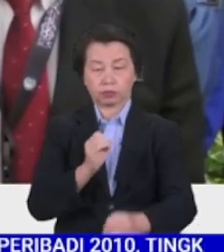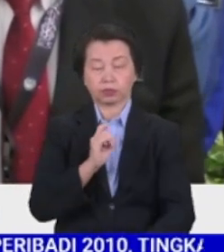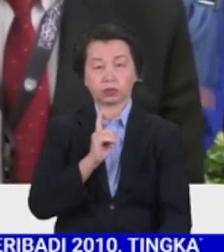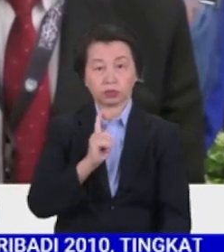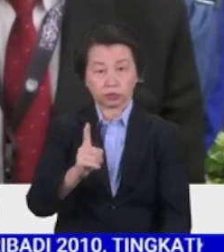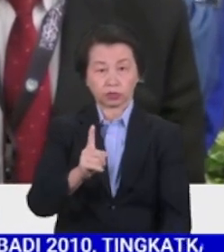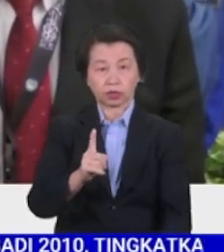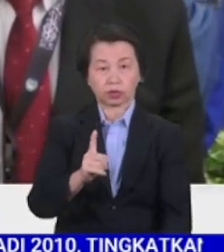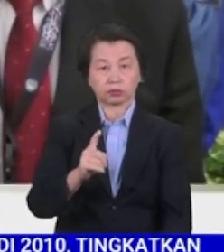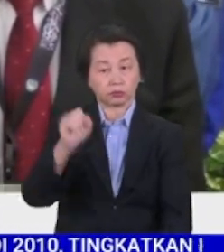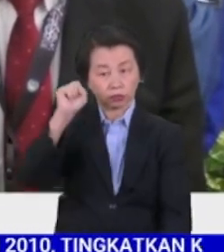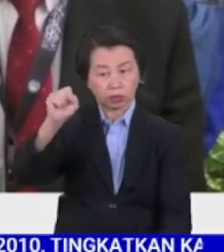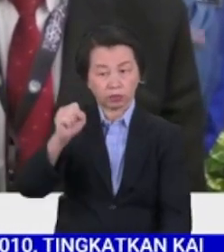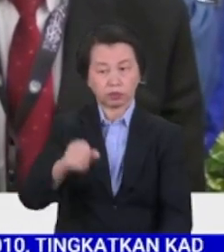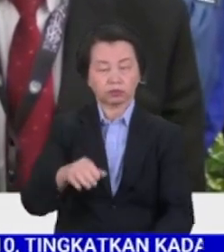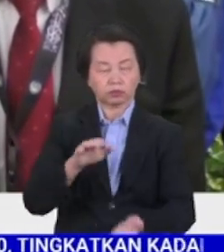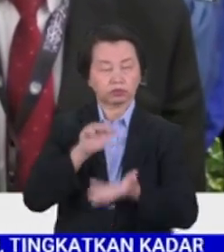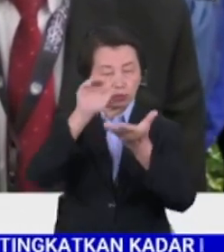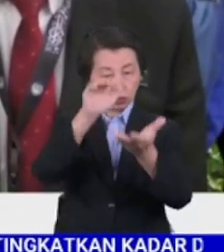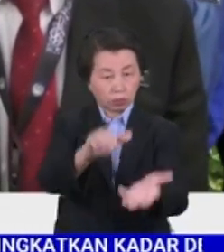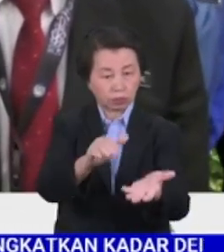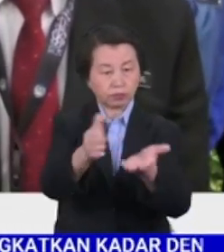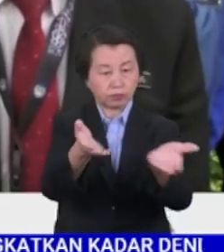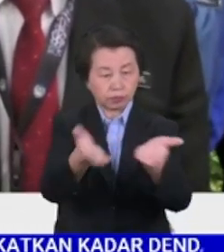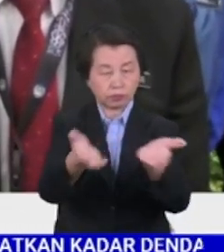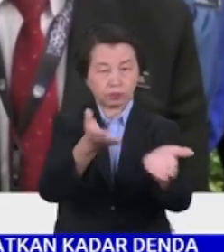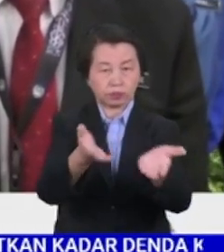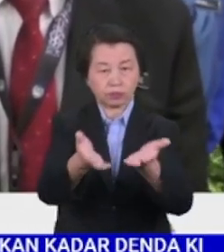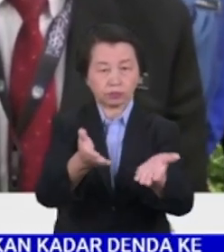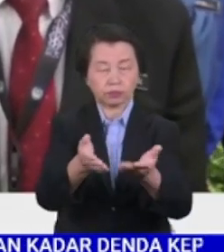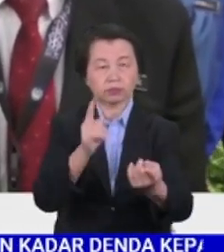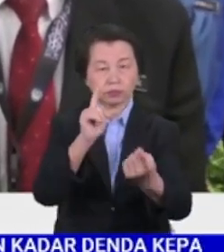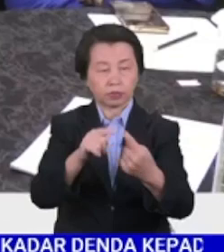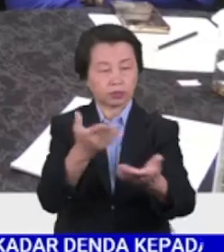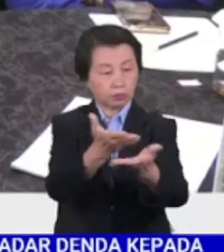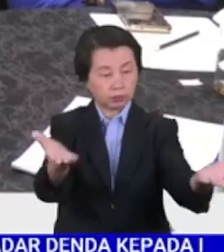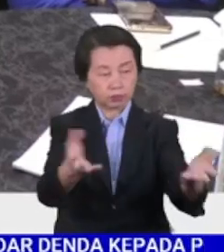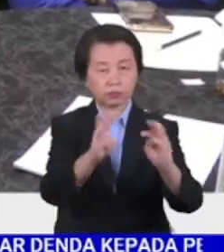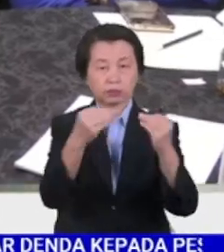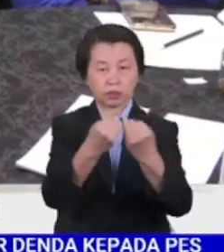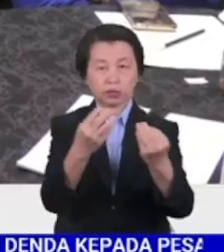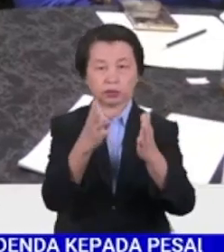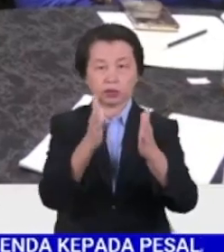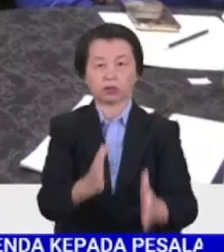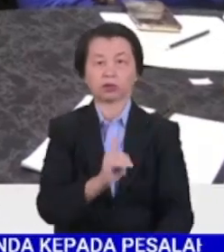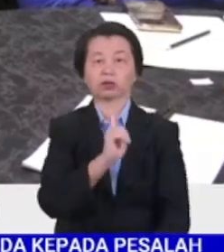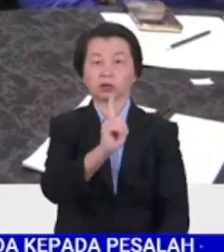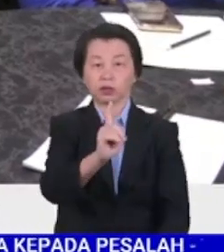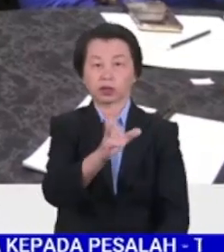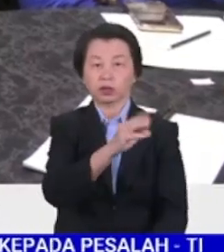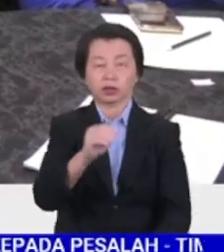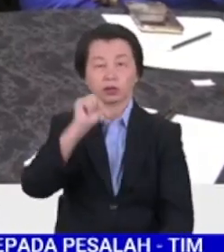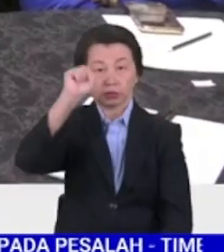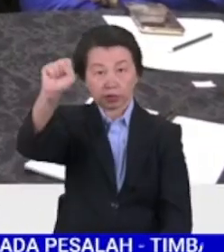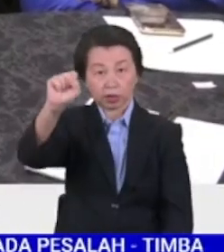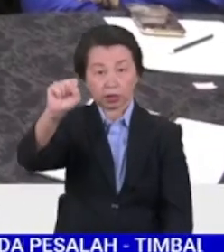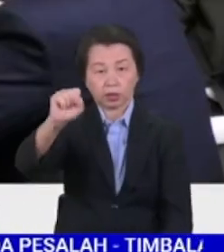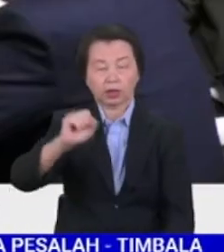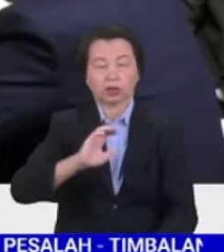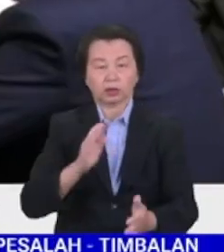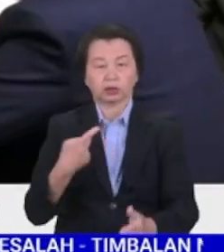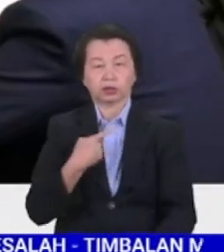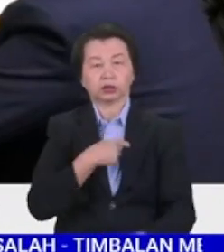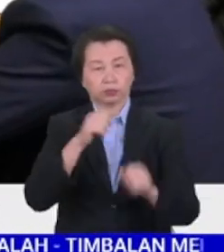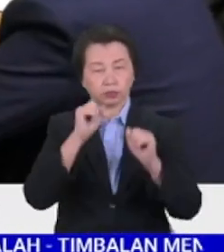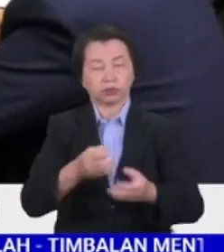dalam menyampaikan perkhidmatan kepada masyarakat dan umat Islam dan masyarakat Sabah sendiri supaya kita